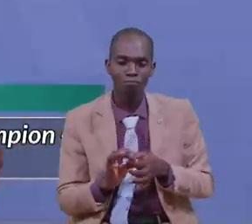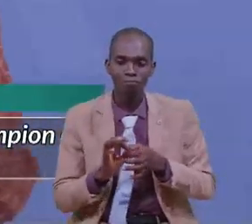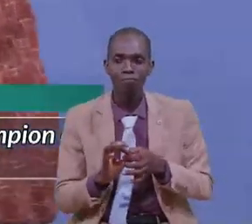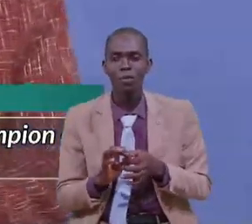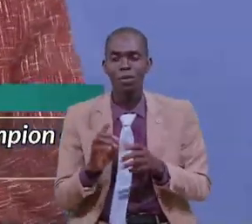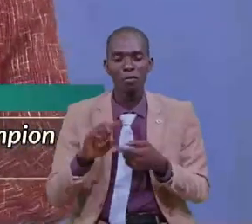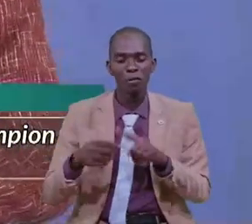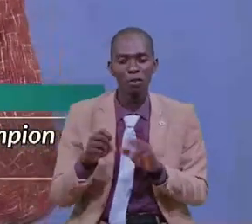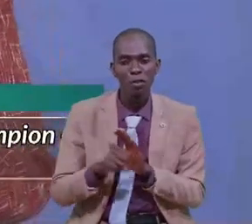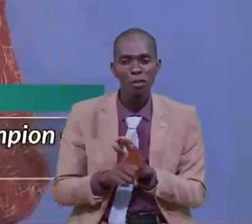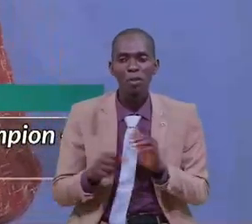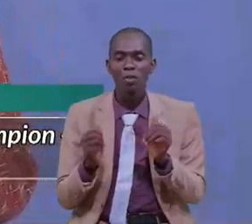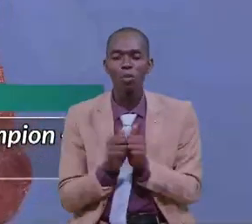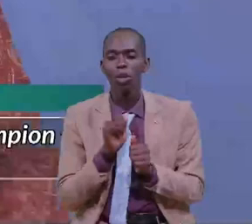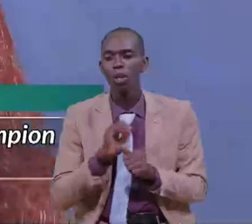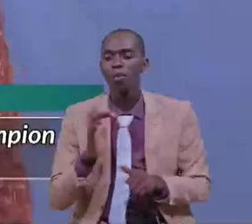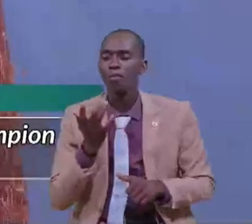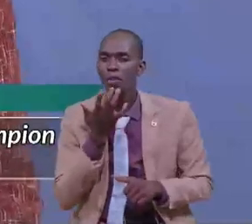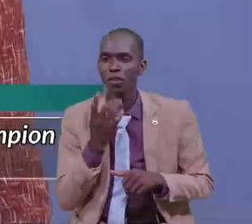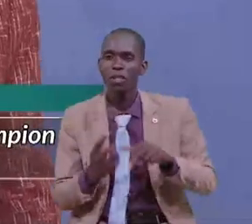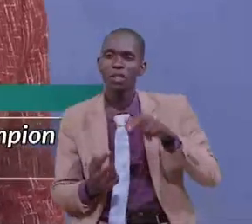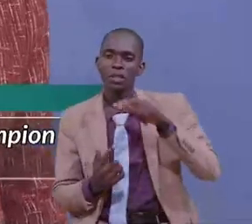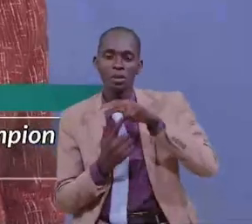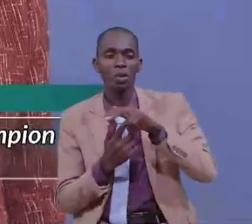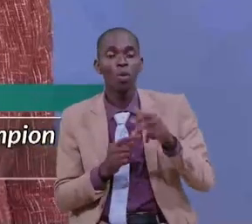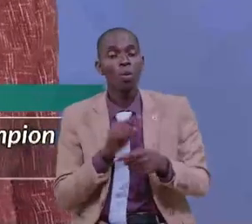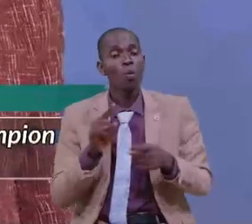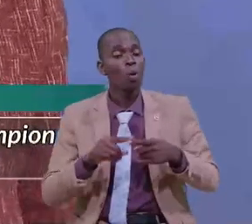compagnie d'un champion privilégié.